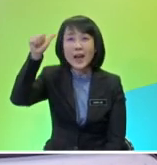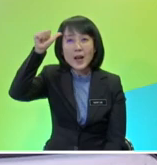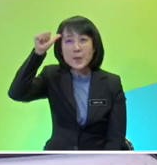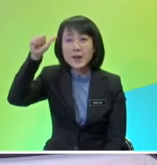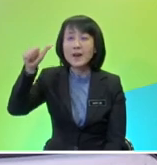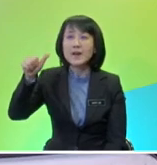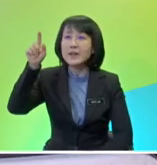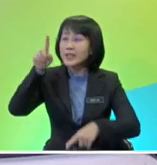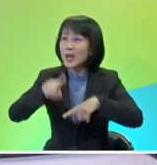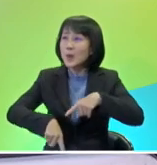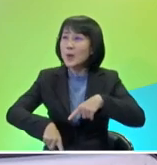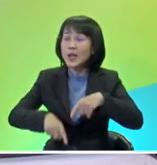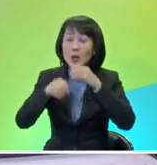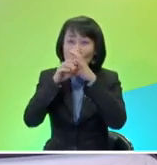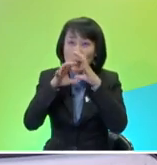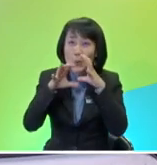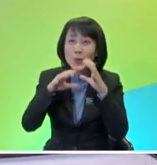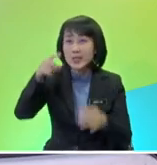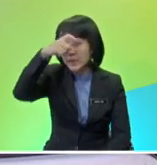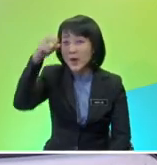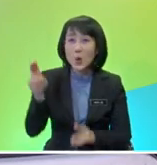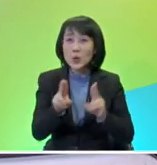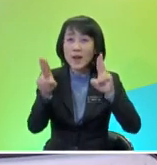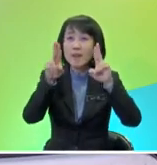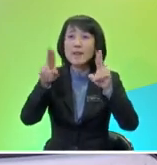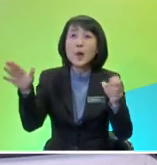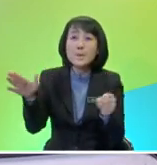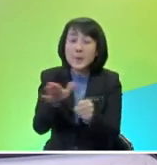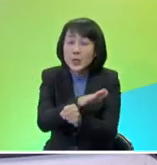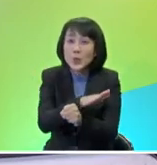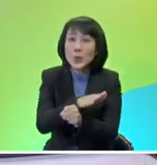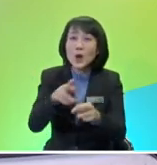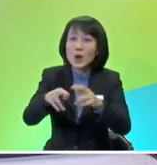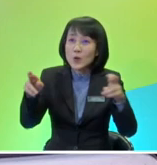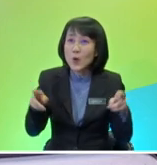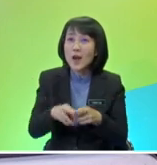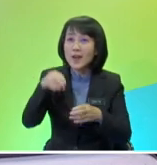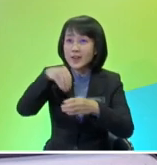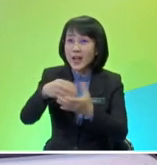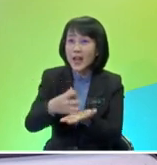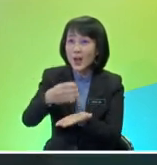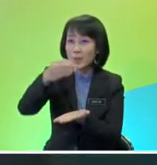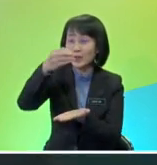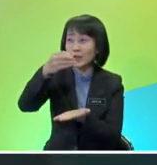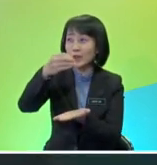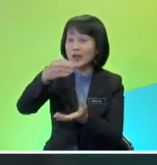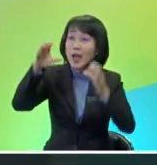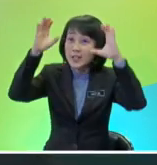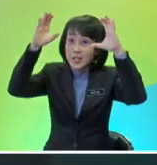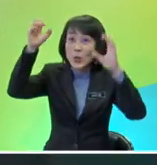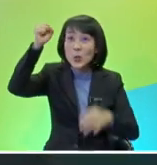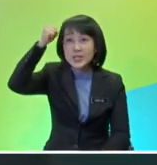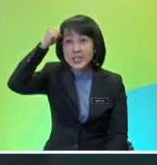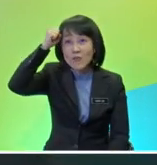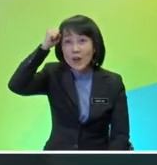memenuhi ruang di dalam botol ini. Yang ini, udara telah terkeluar sebabkan ada lubang.